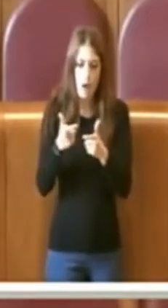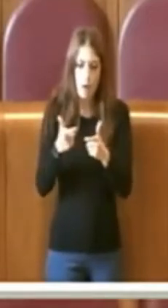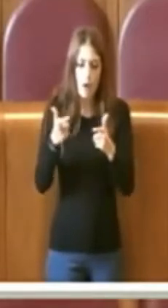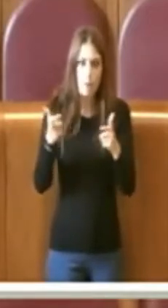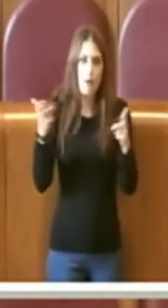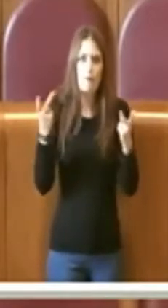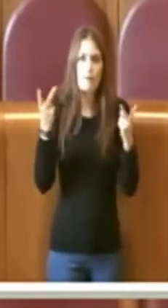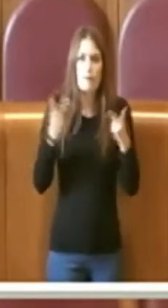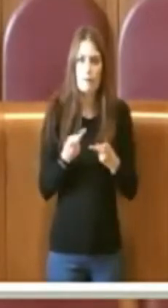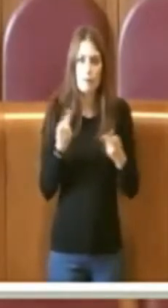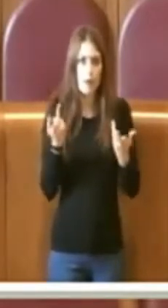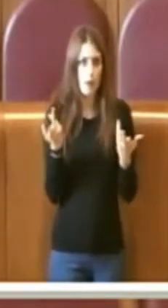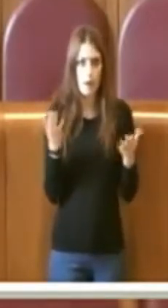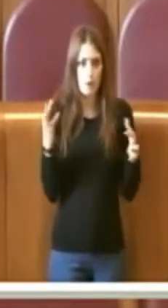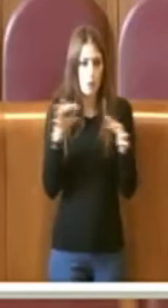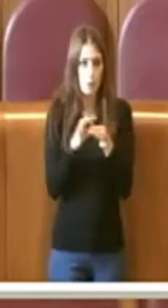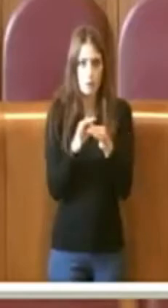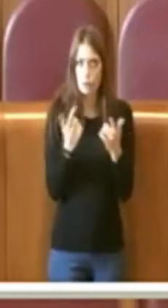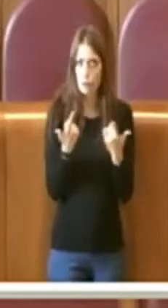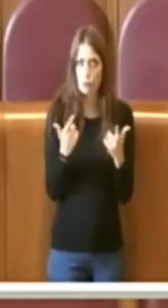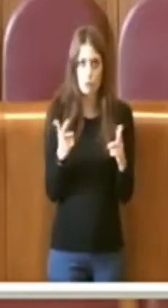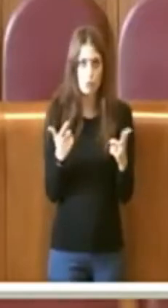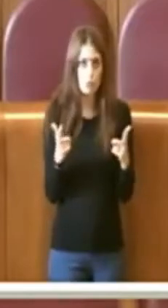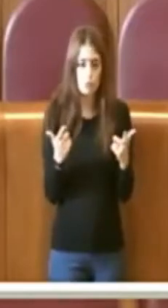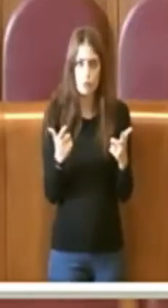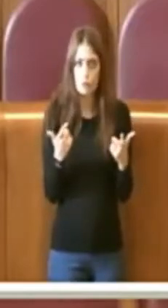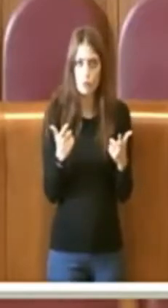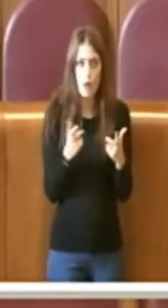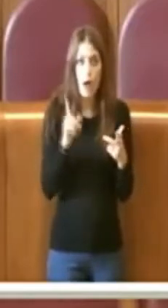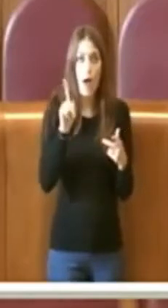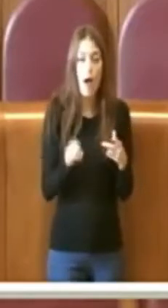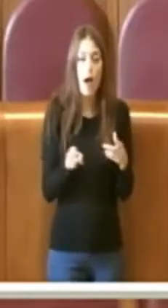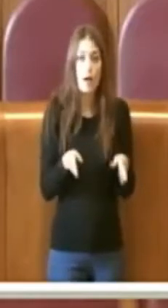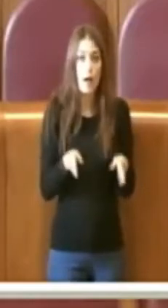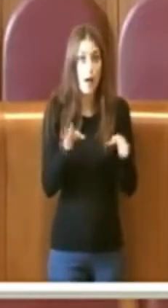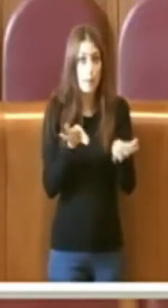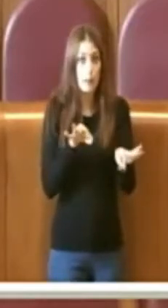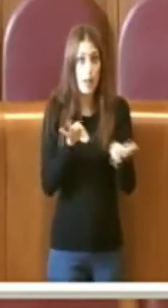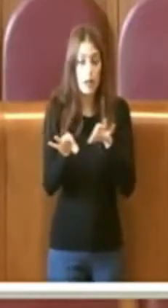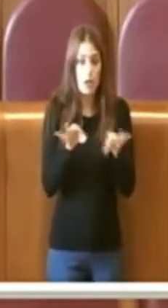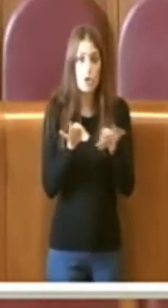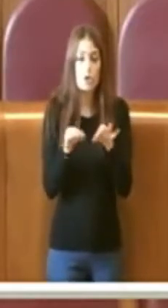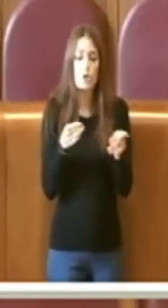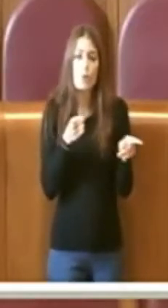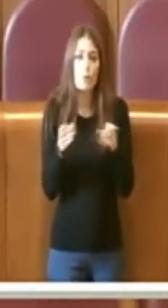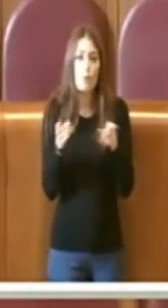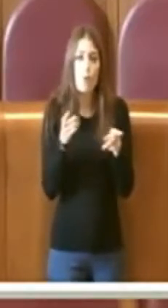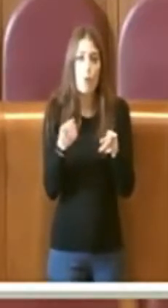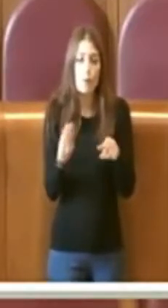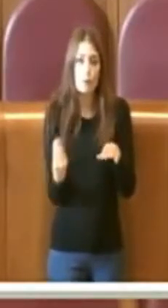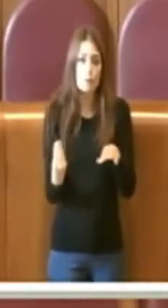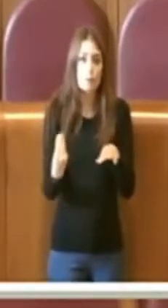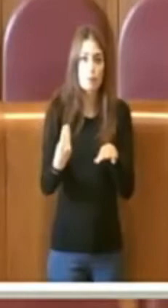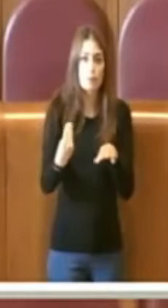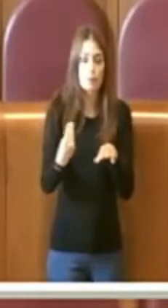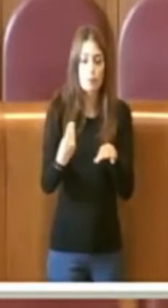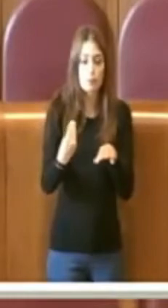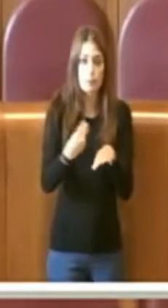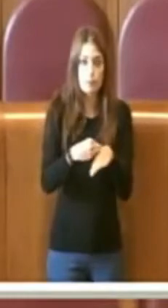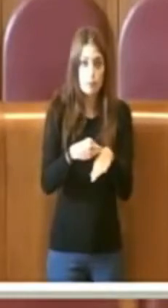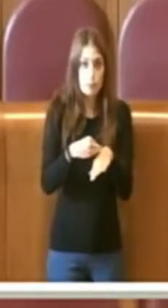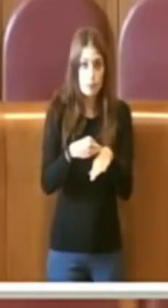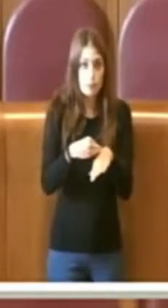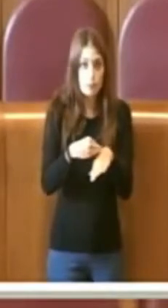reggendo, nemmeno quando, insomma, durante la cabina di regia venivano ad ammettere essi stessi